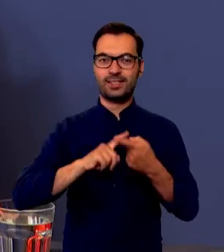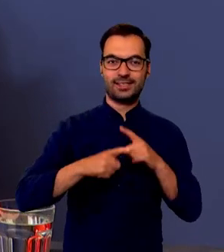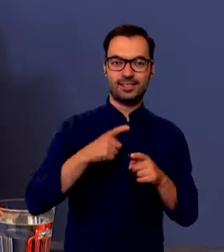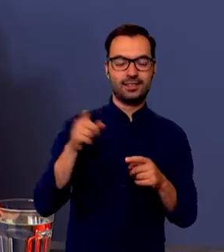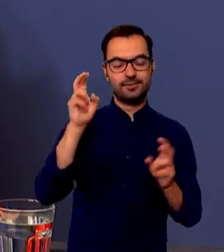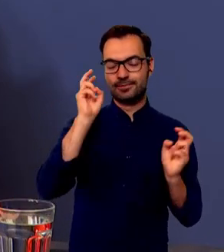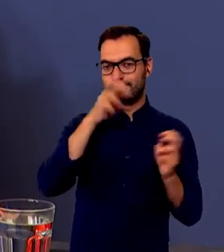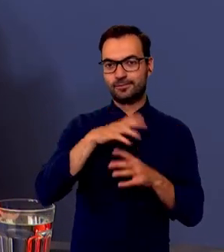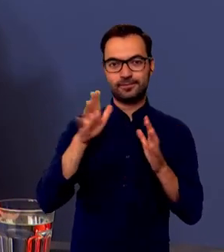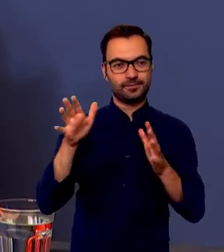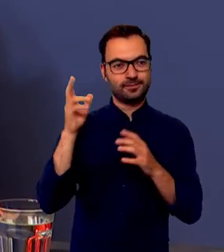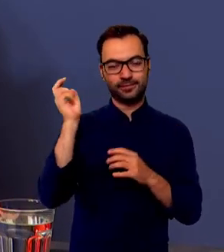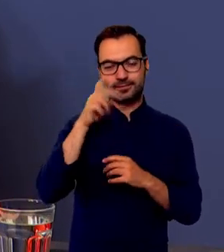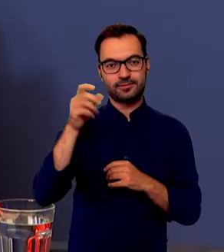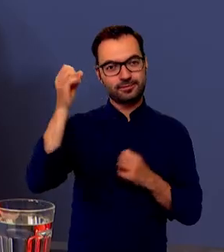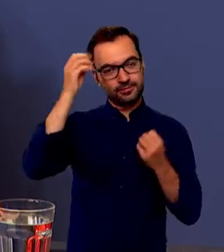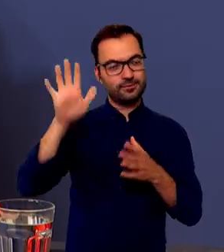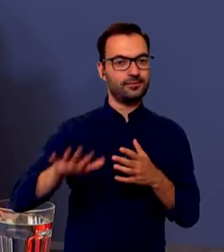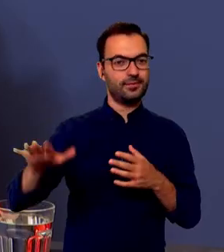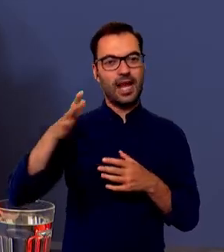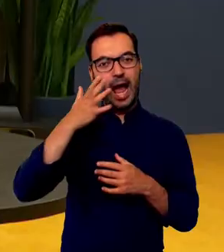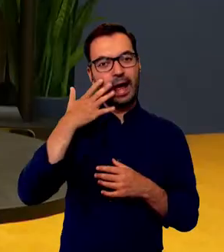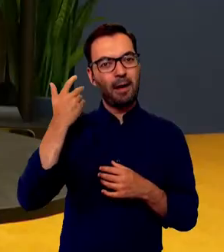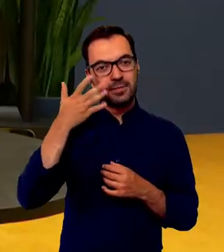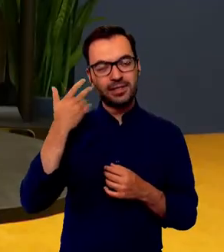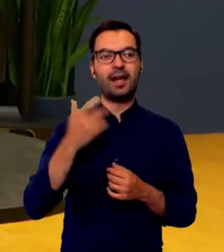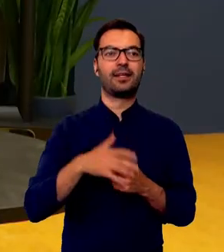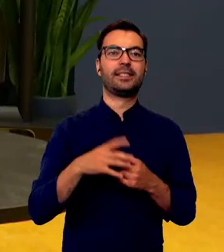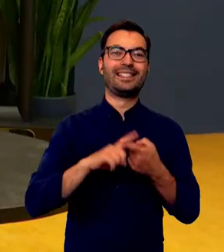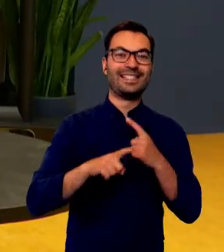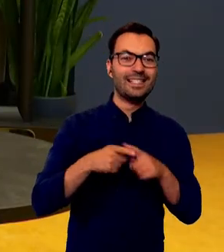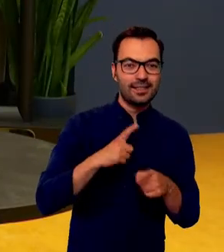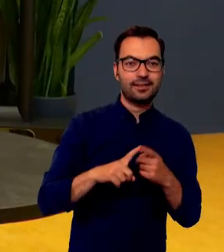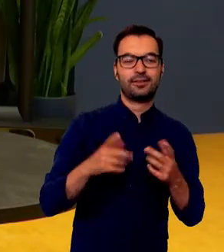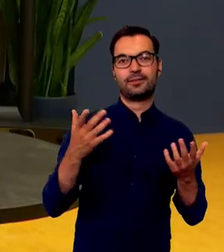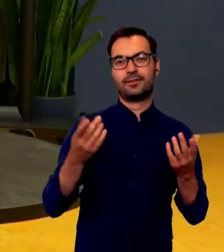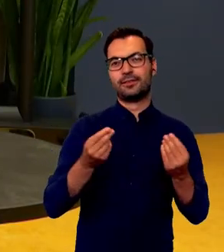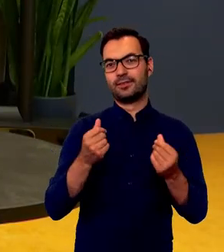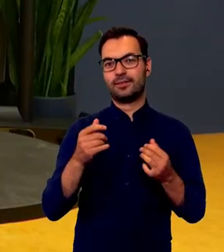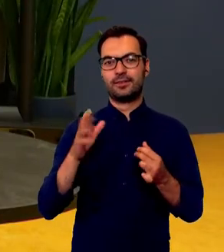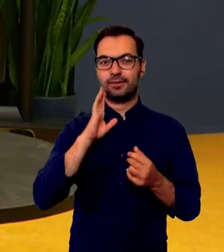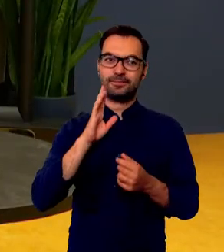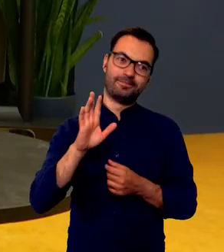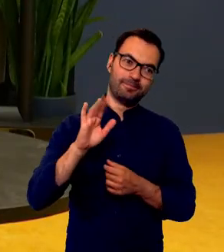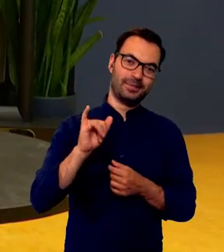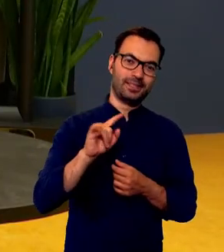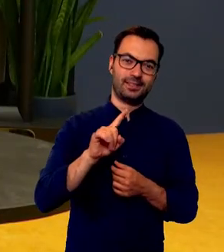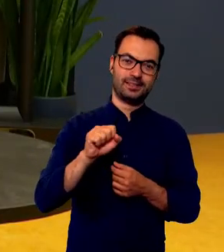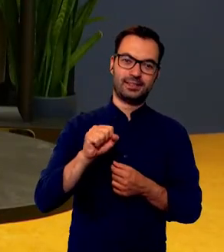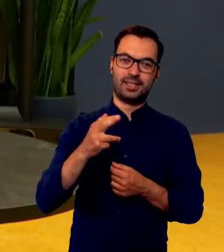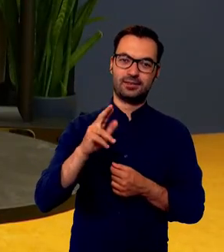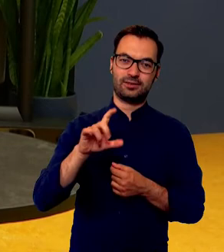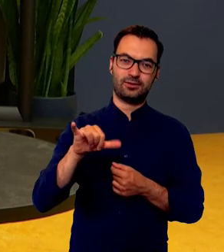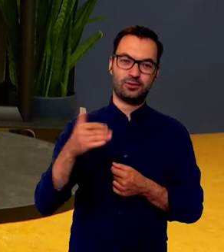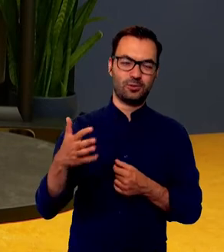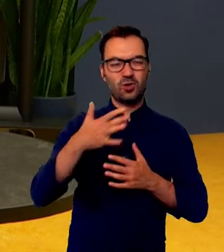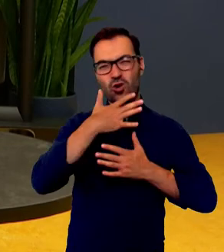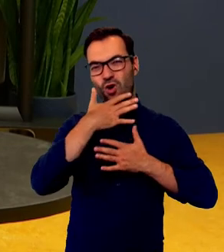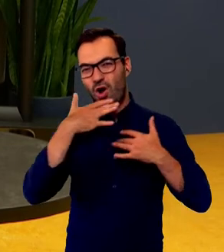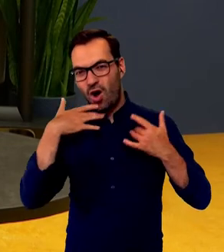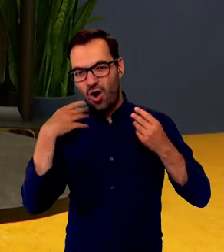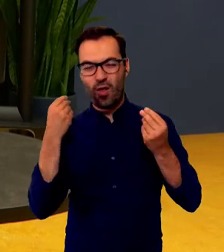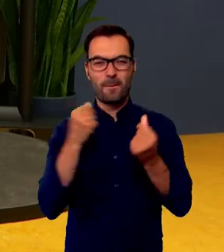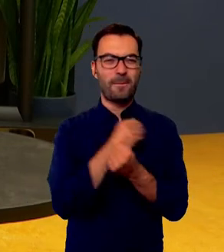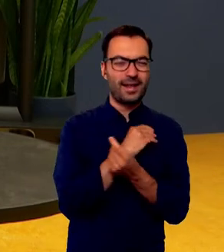ty jesteś zafascynowana też kulturą arabską, też stylem arabskim, tym pewnym Bizancjum, tak to nazwijmy, kolorami,